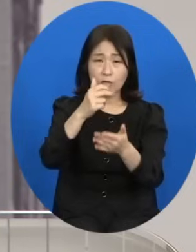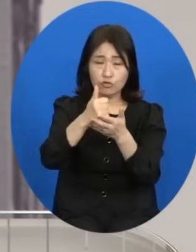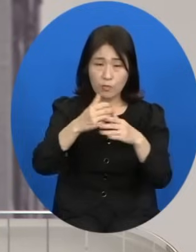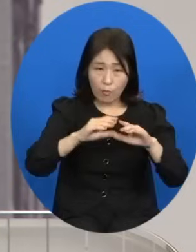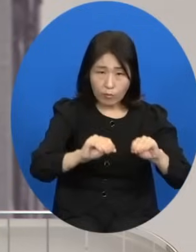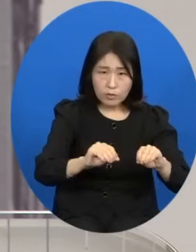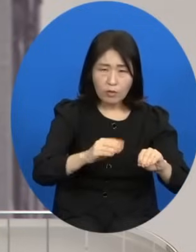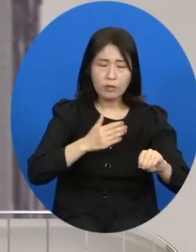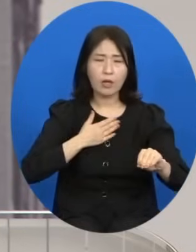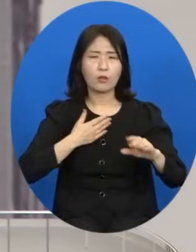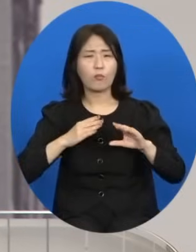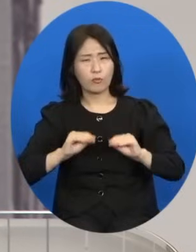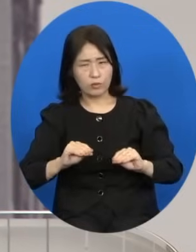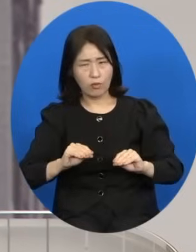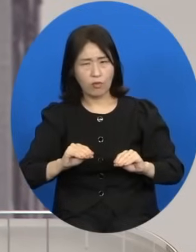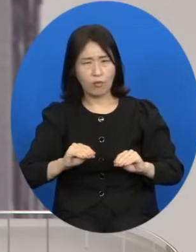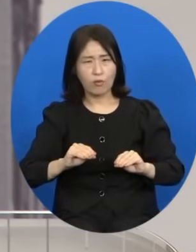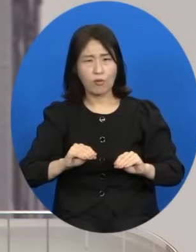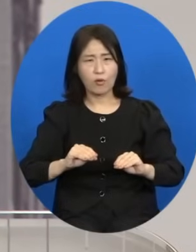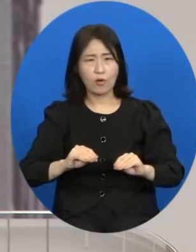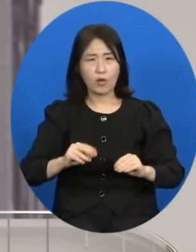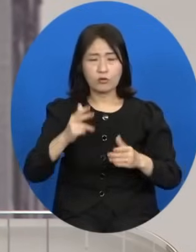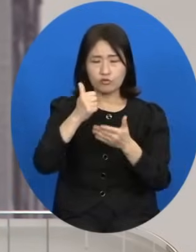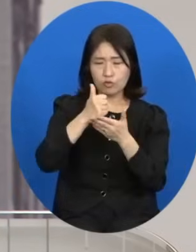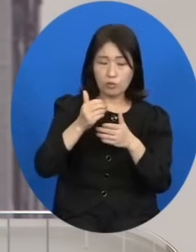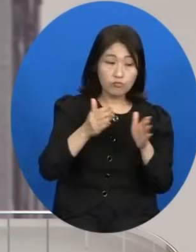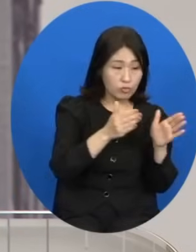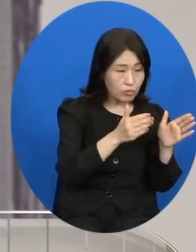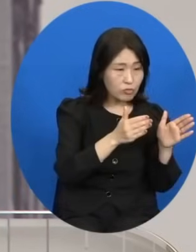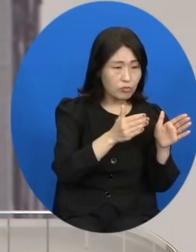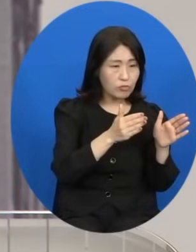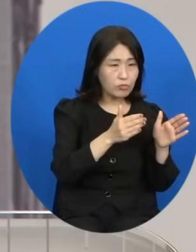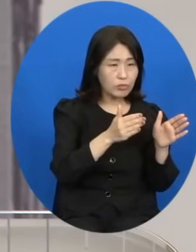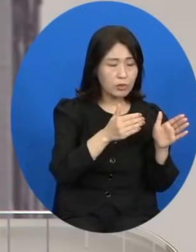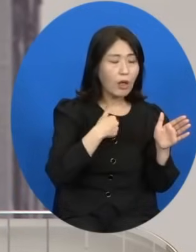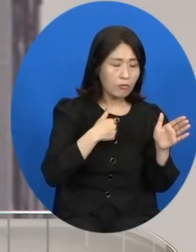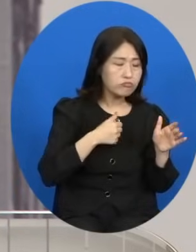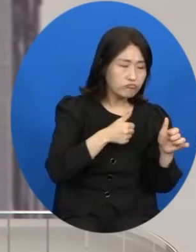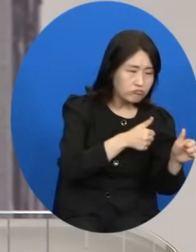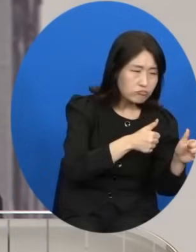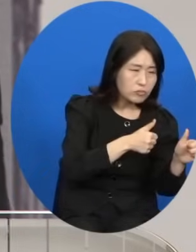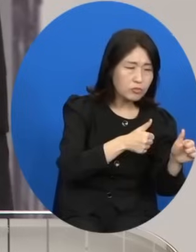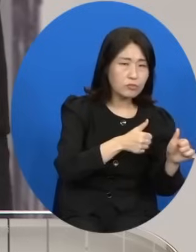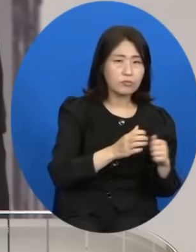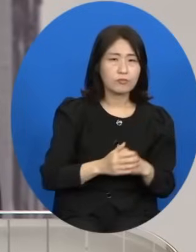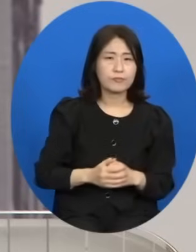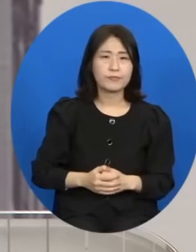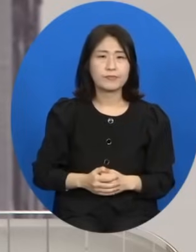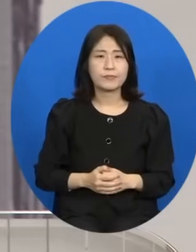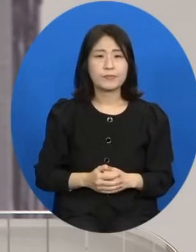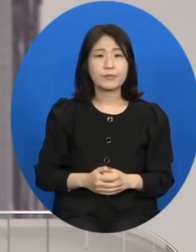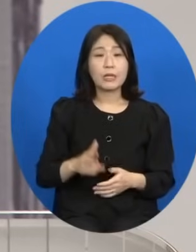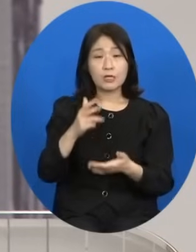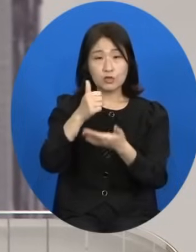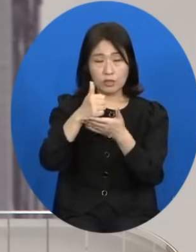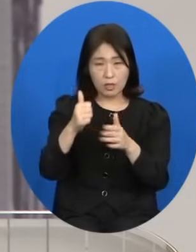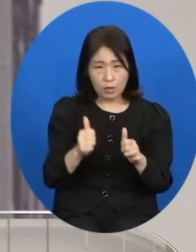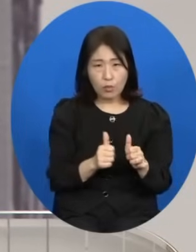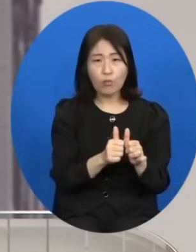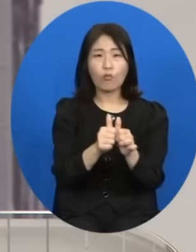우리도 그냥 멈추는 거고 주님이 이리로 가자 그러 내 주님고 가는 것이지 주님과의